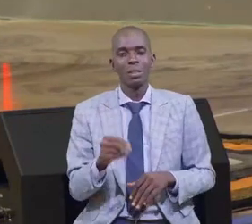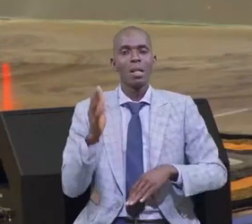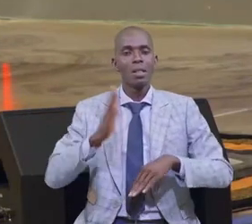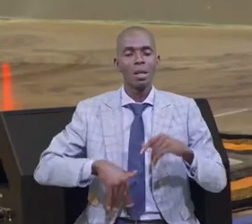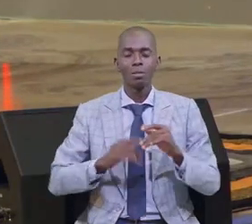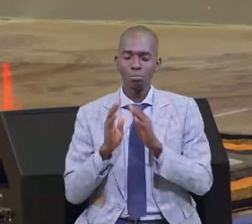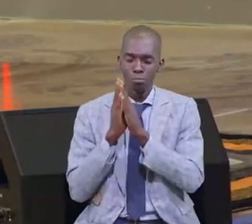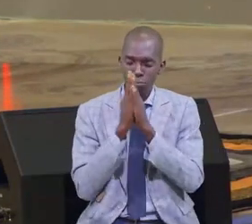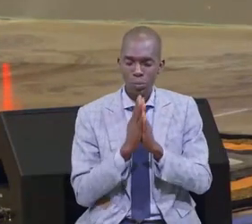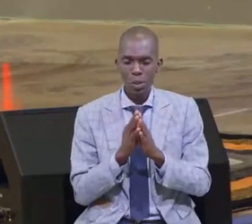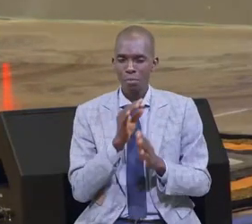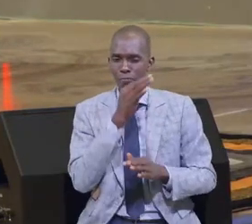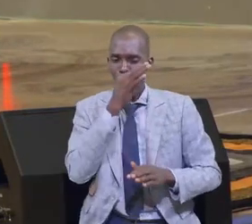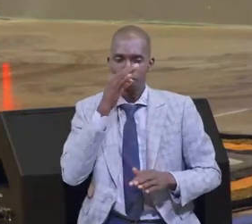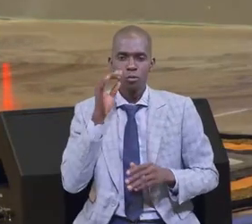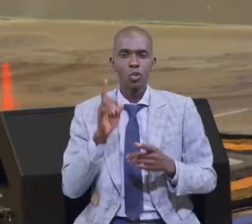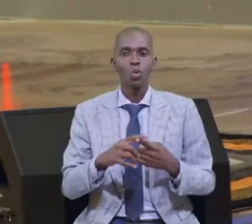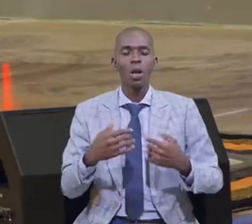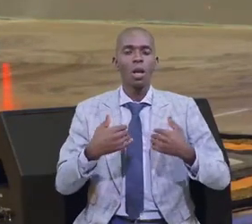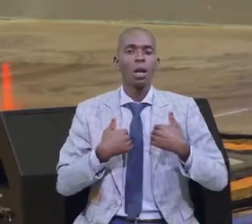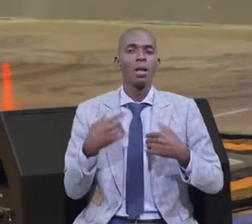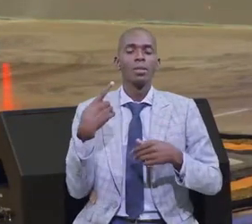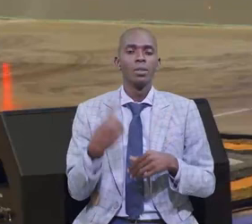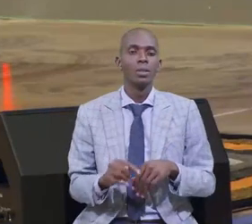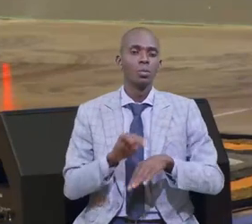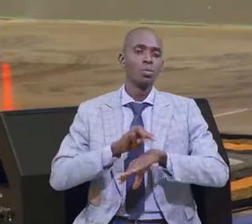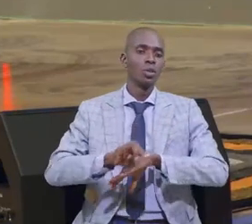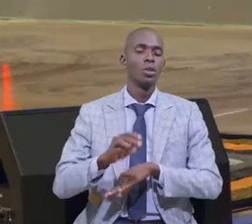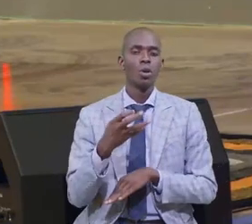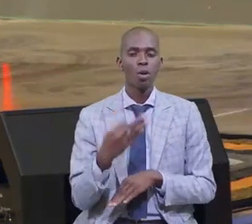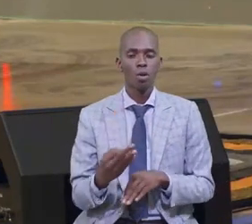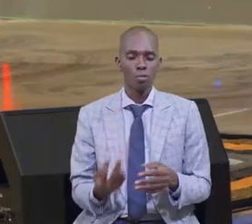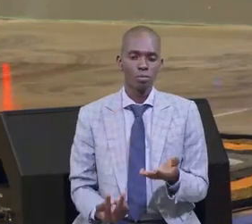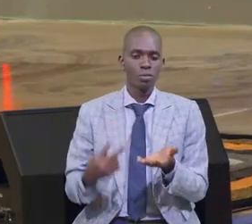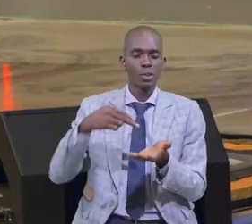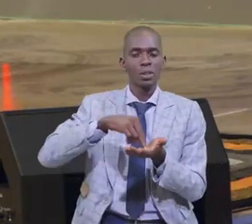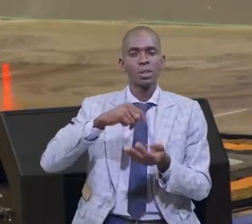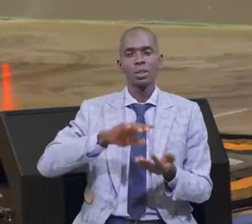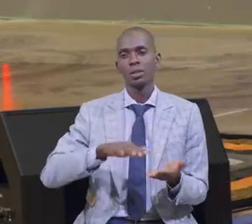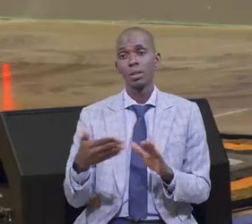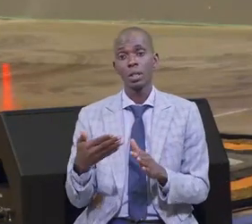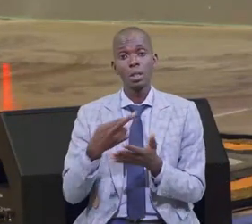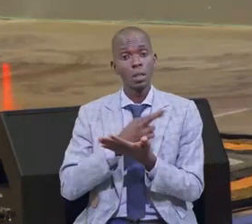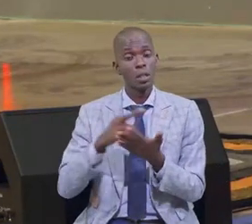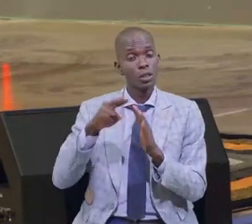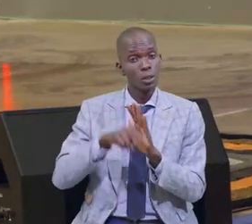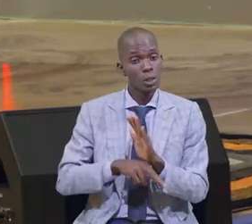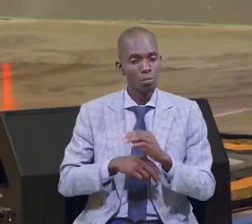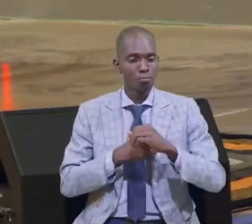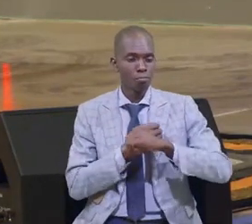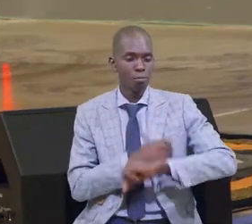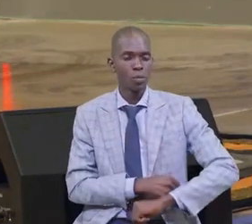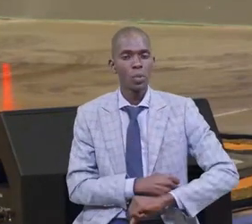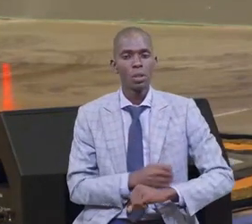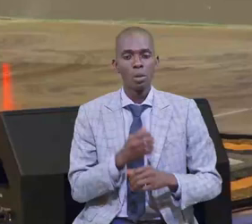jeûner pour avoir un ministère de ressusciter les morts. La